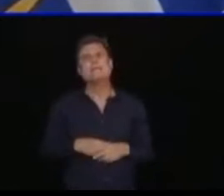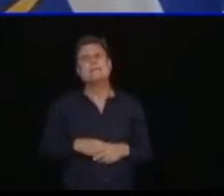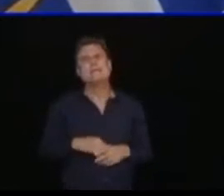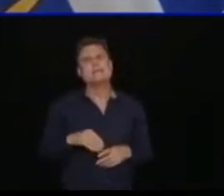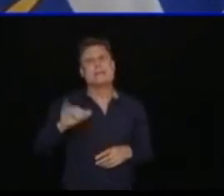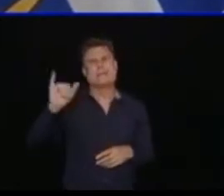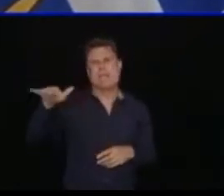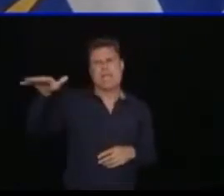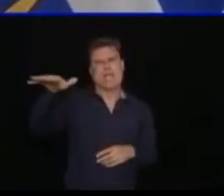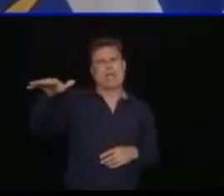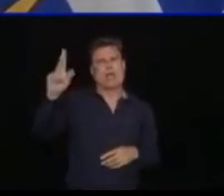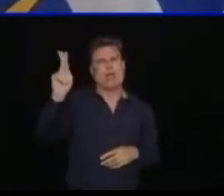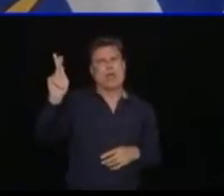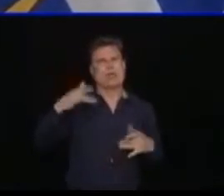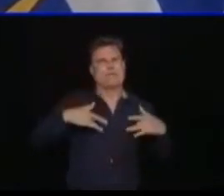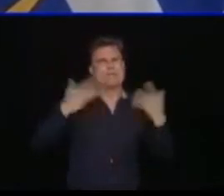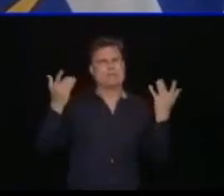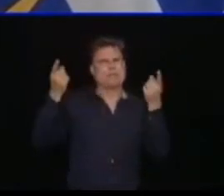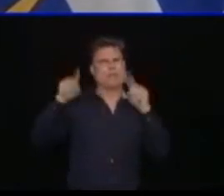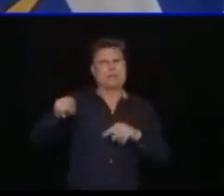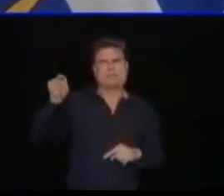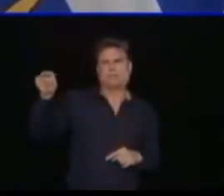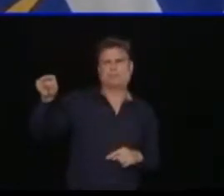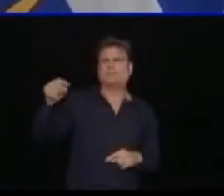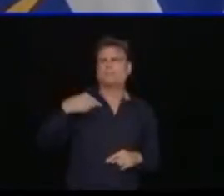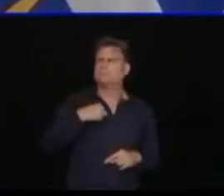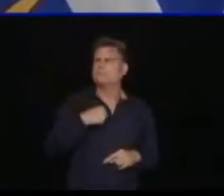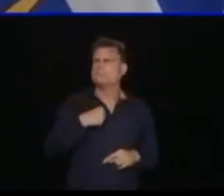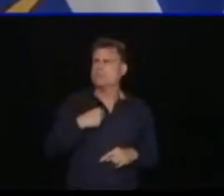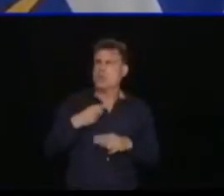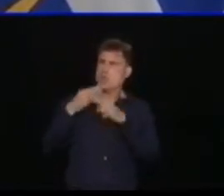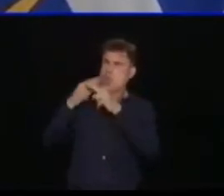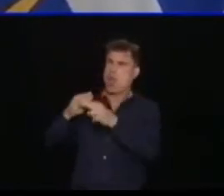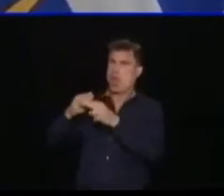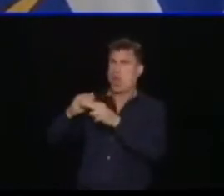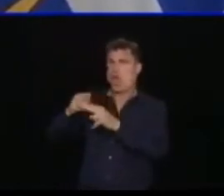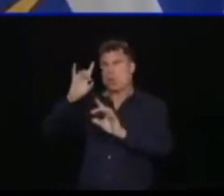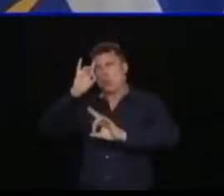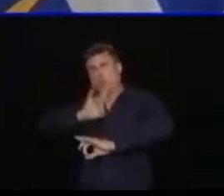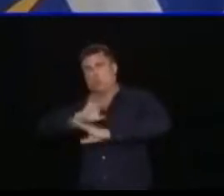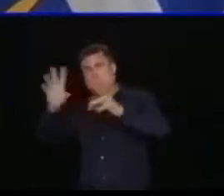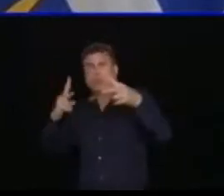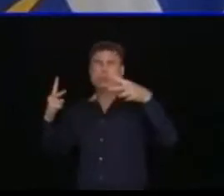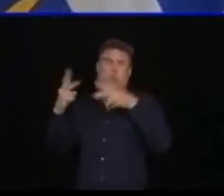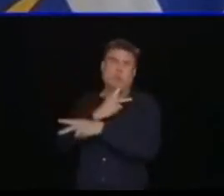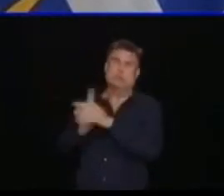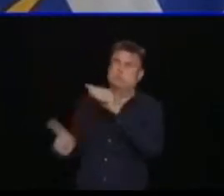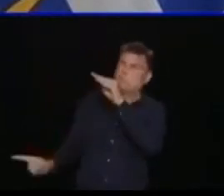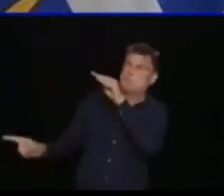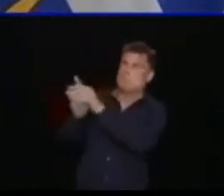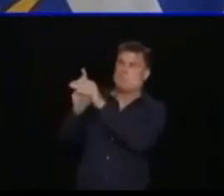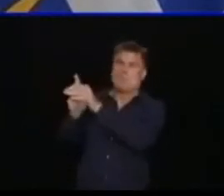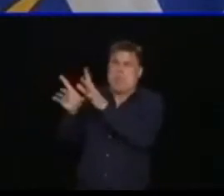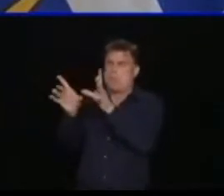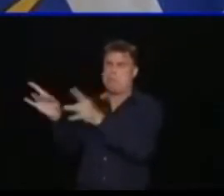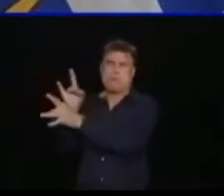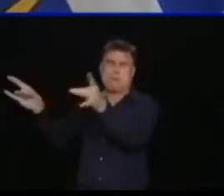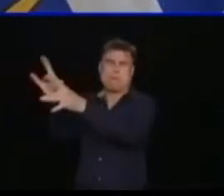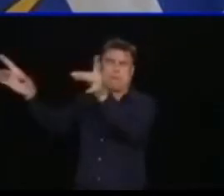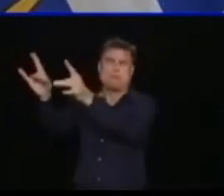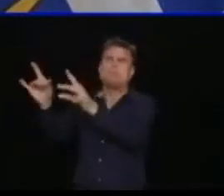of virus 那么他 spreading. 说有些人比如说病得 Some 很严 people we 重他 know 传播的病毒 for 浓度很 reasons 大 that we don't know and we can't predict ahead of